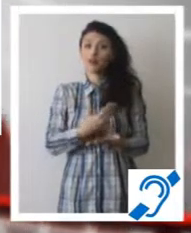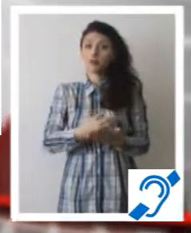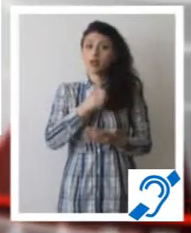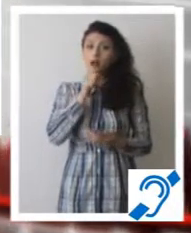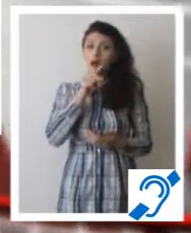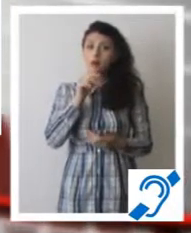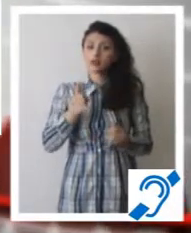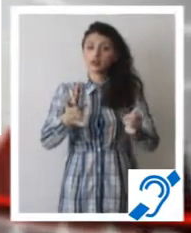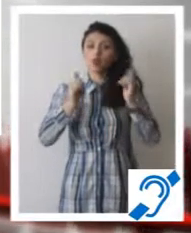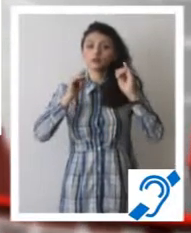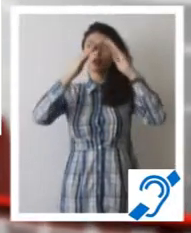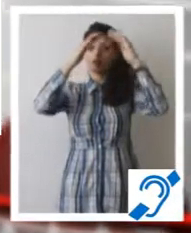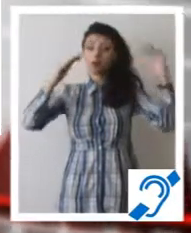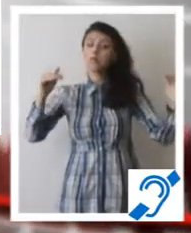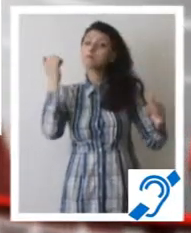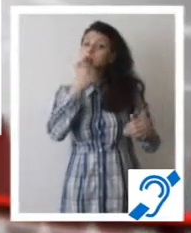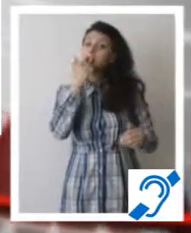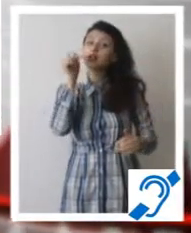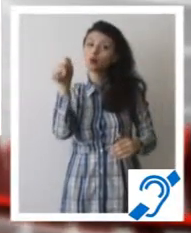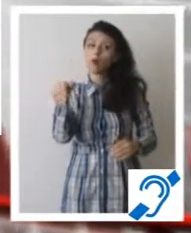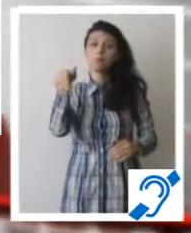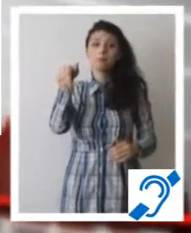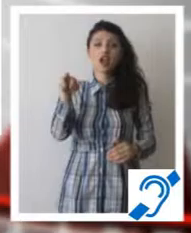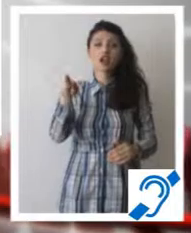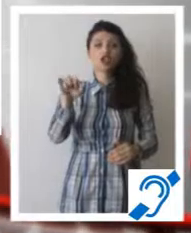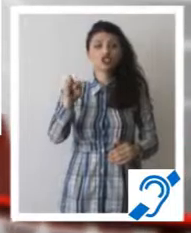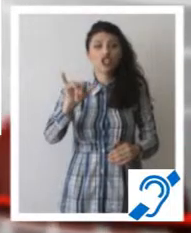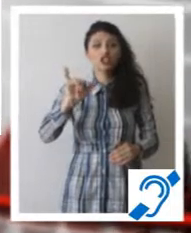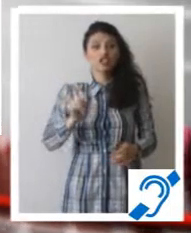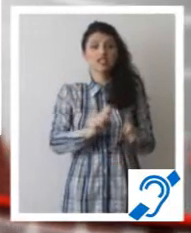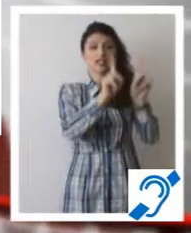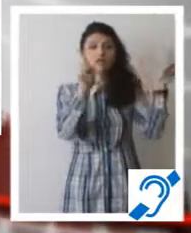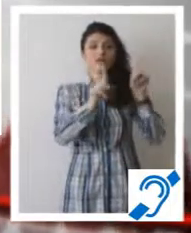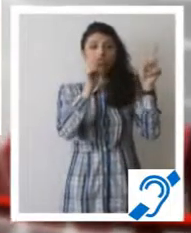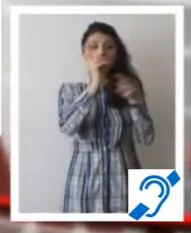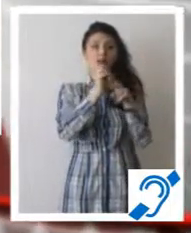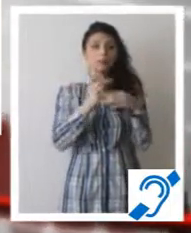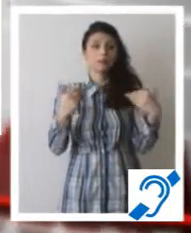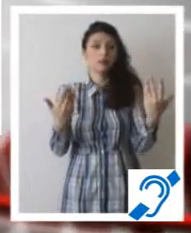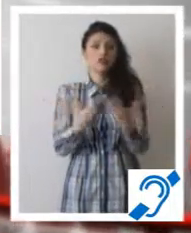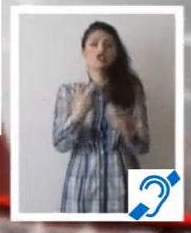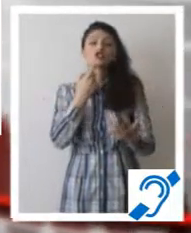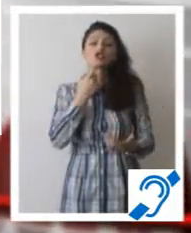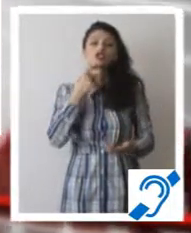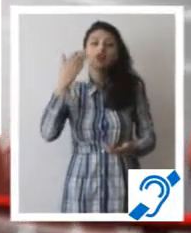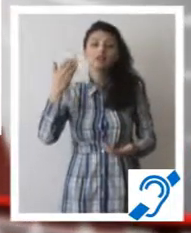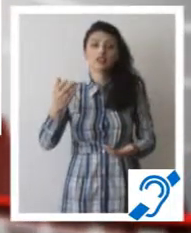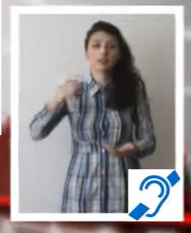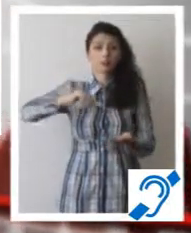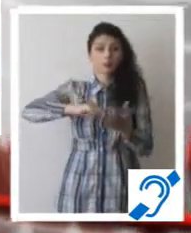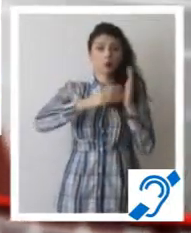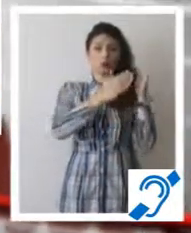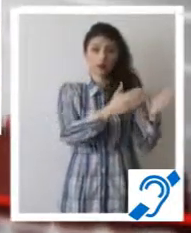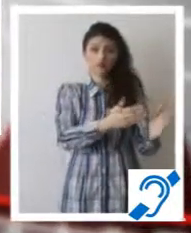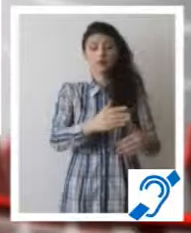apă dintr-o gospodărie particulară din Mărăcineni și despre un izvor public din Ștefănești, drum Gogoiești, punct Vlada.